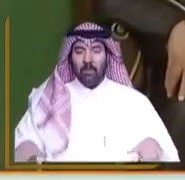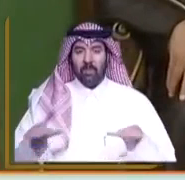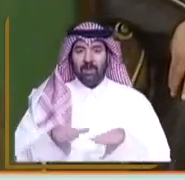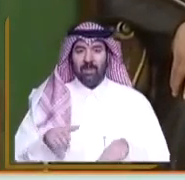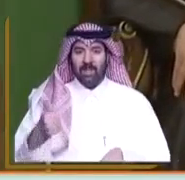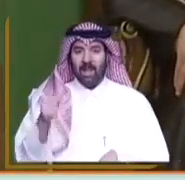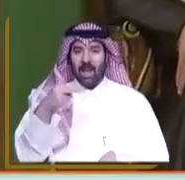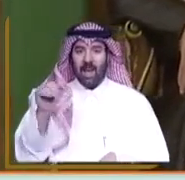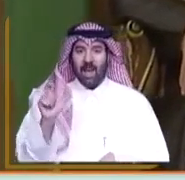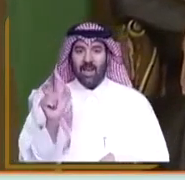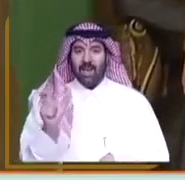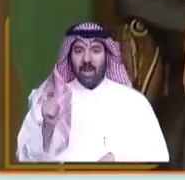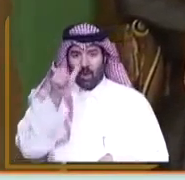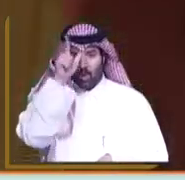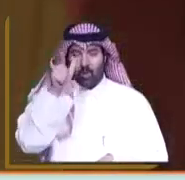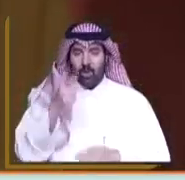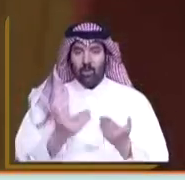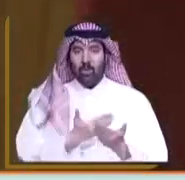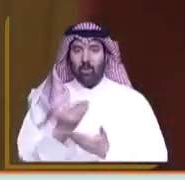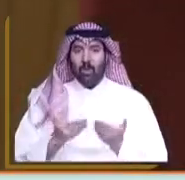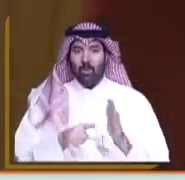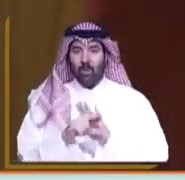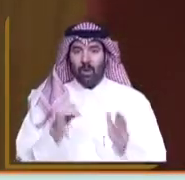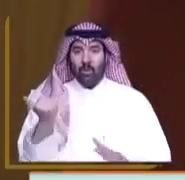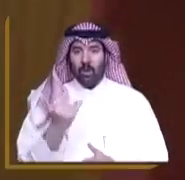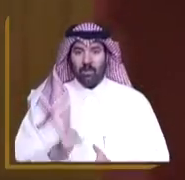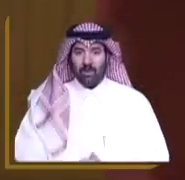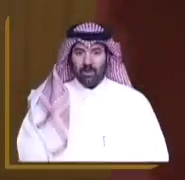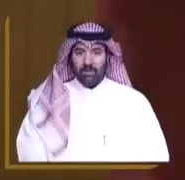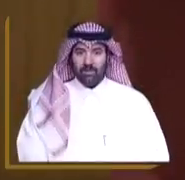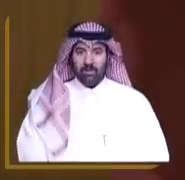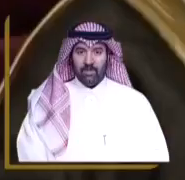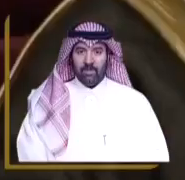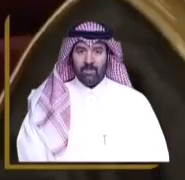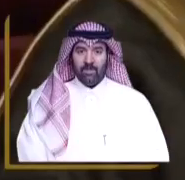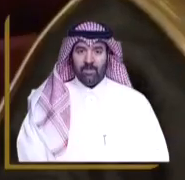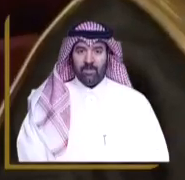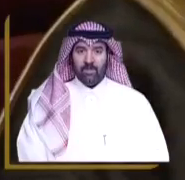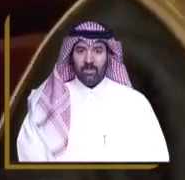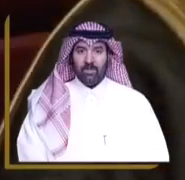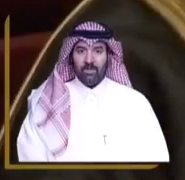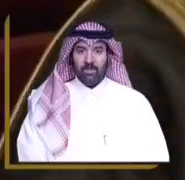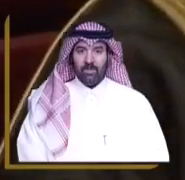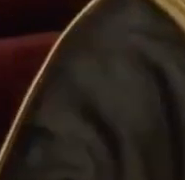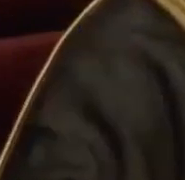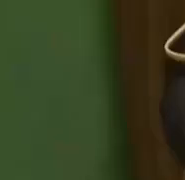بحث عدد من الموضوعات ذات الاهتمام المشترك.